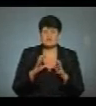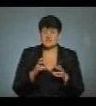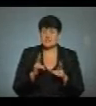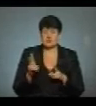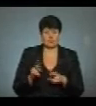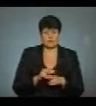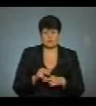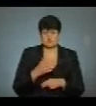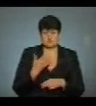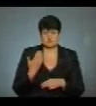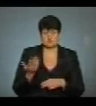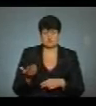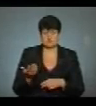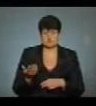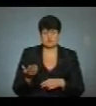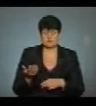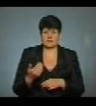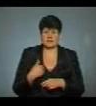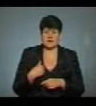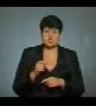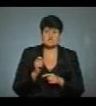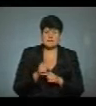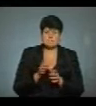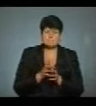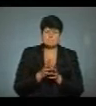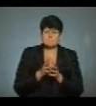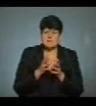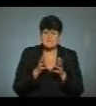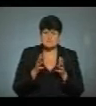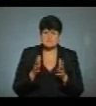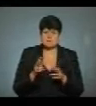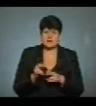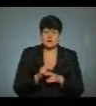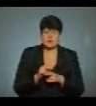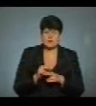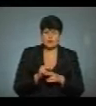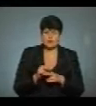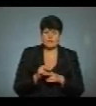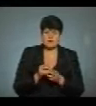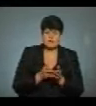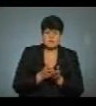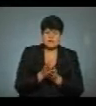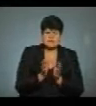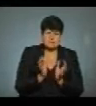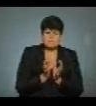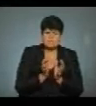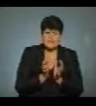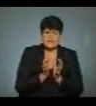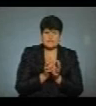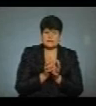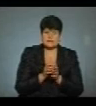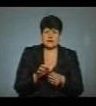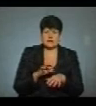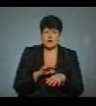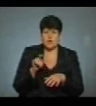не вилікував. Наша задача – максимально лікування наше, щоб зберегти максимально